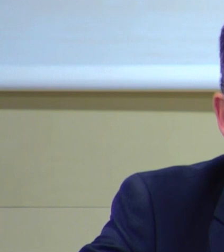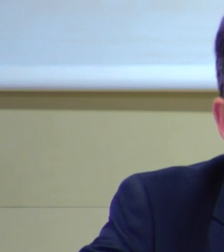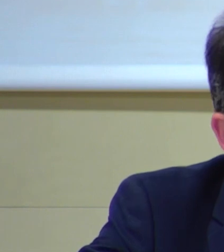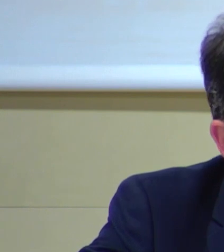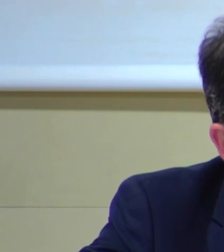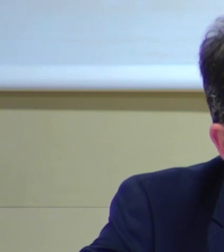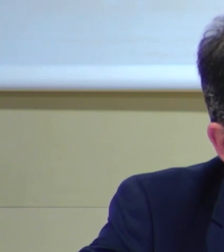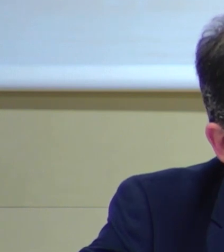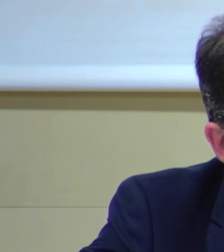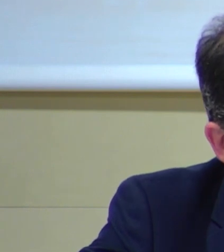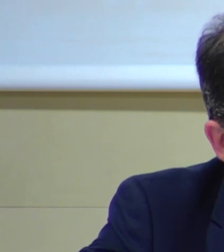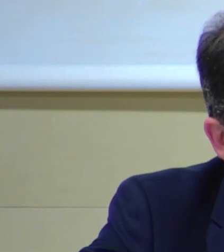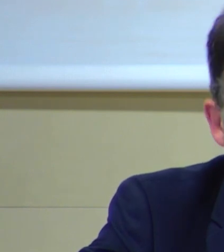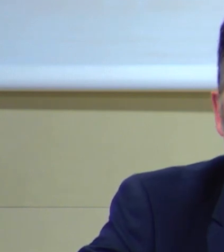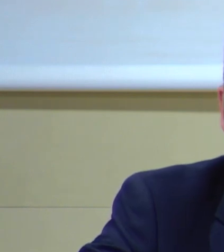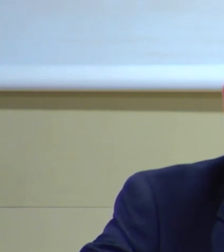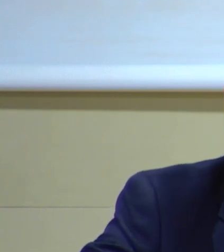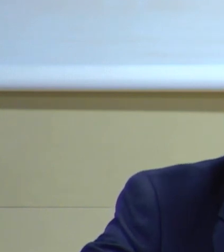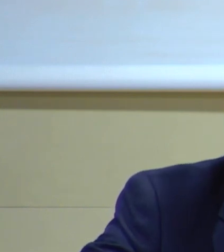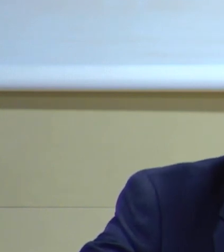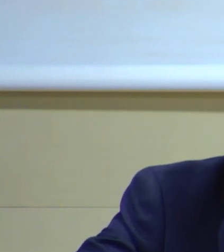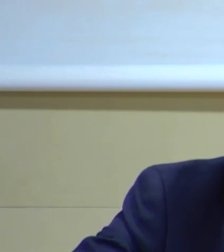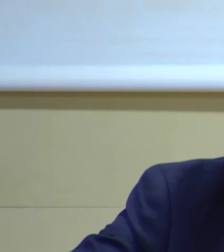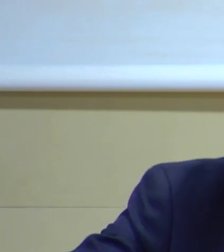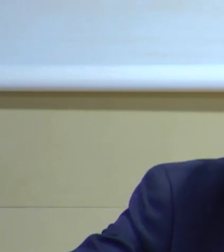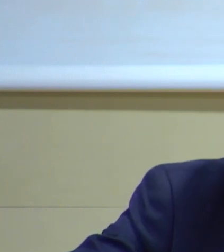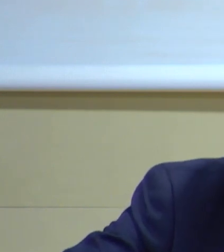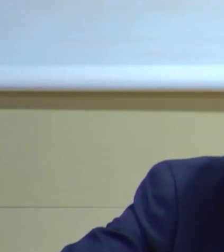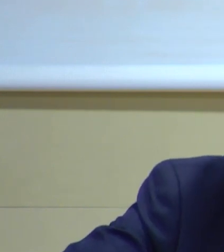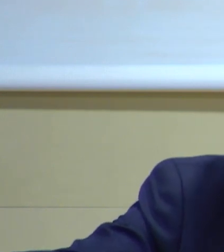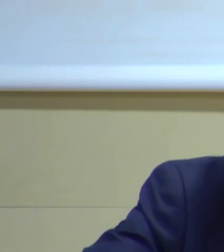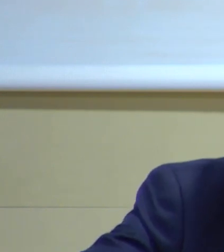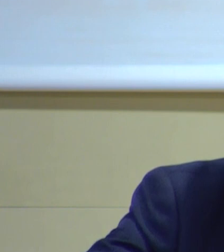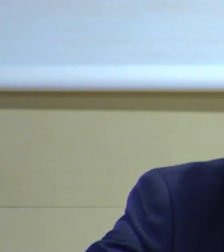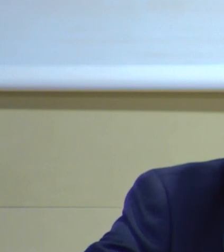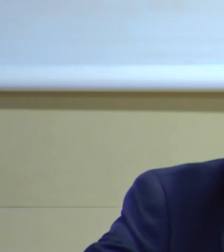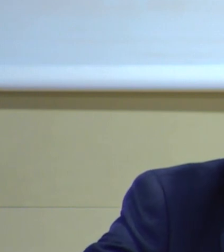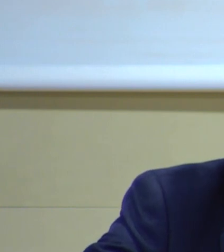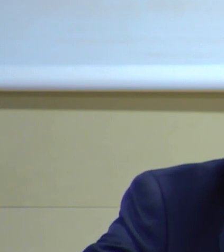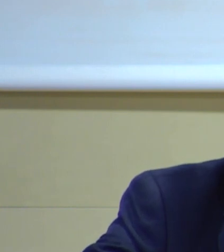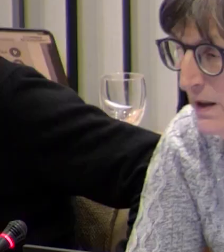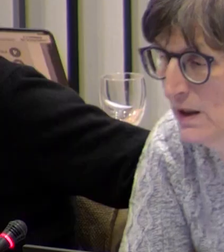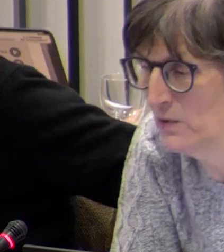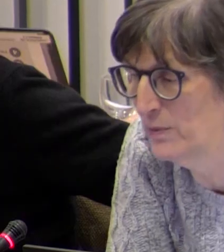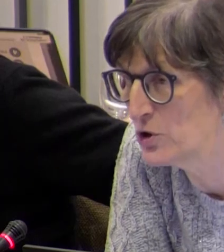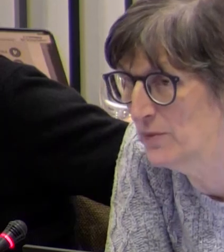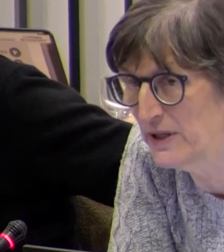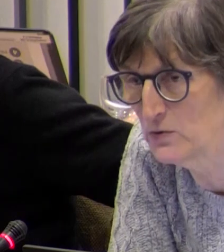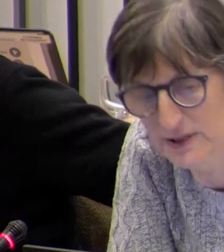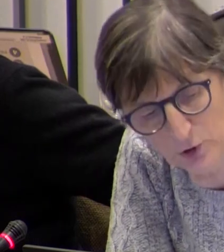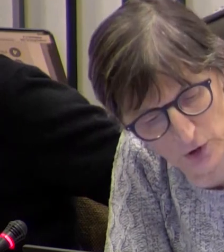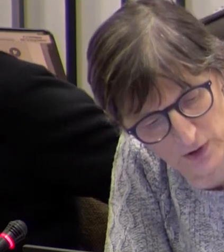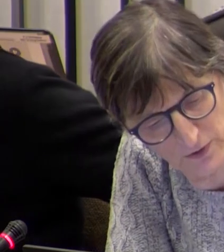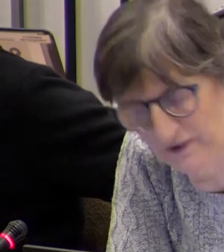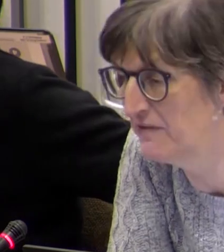unanimité délibération adoptée la 74 transformation de poste des questions madame richard finaux vous avez la parole mais monsieur le maire